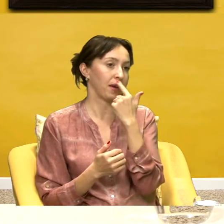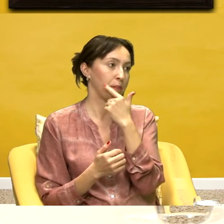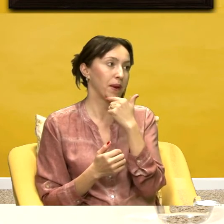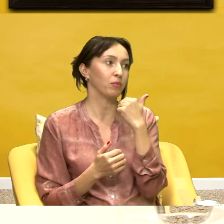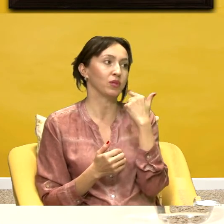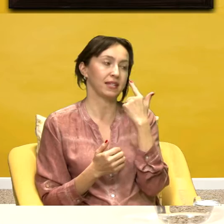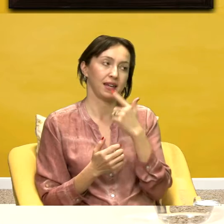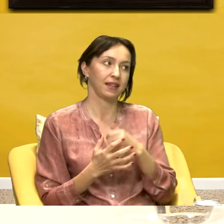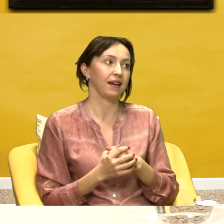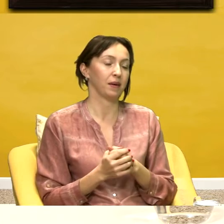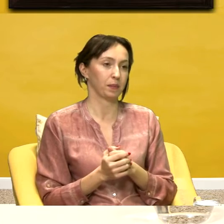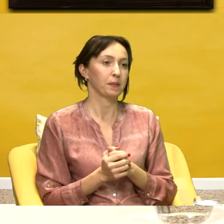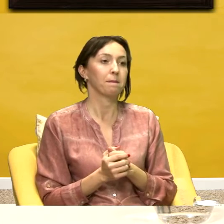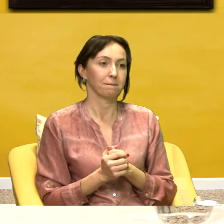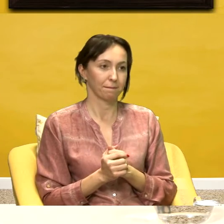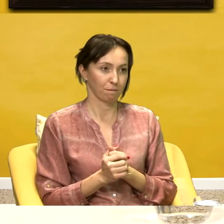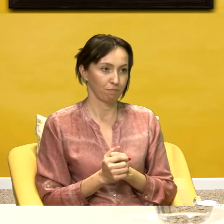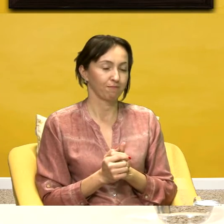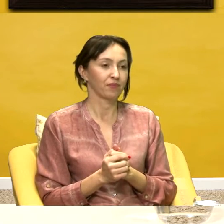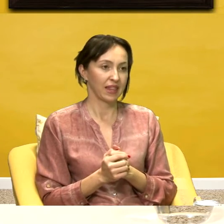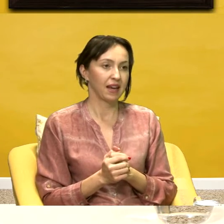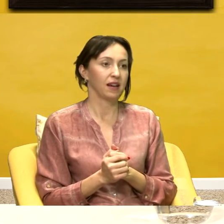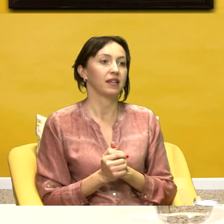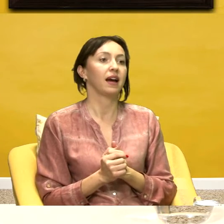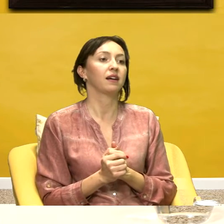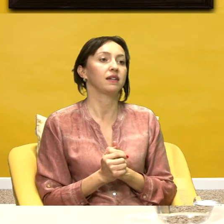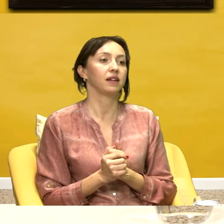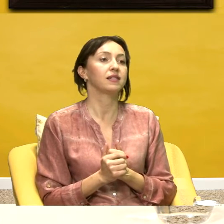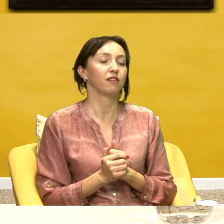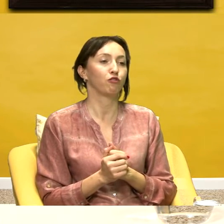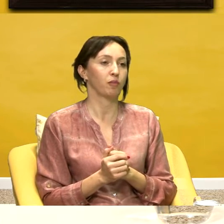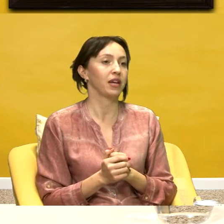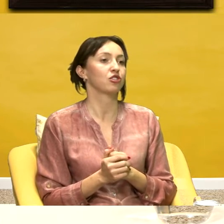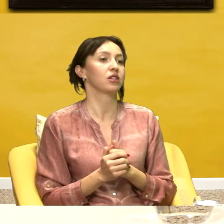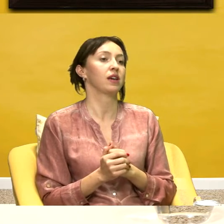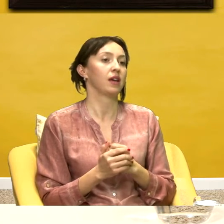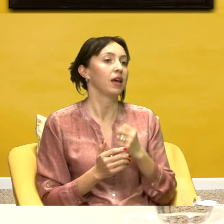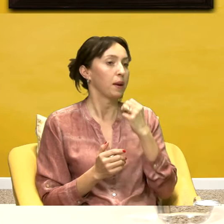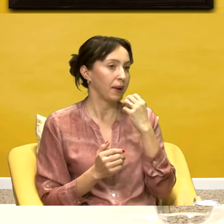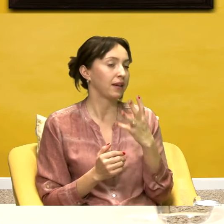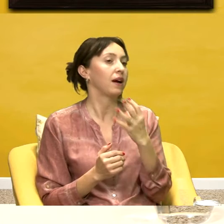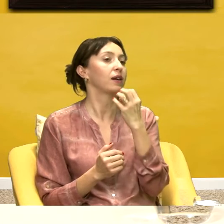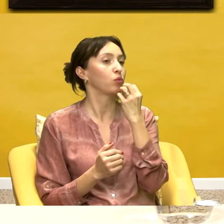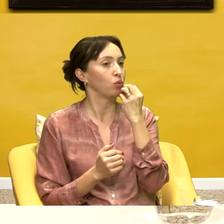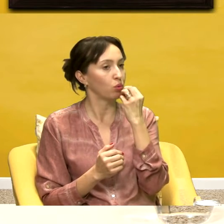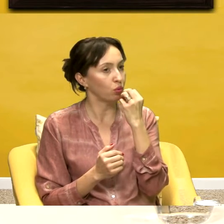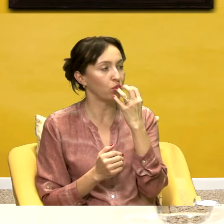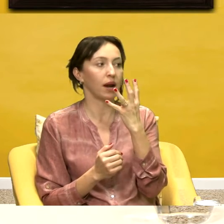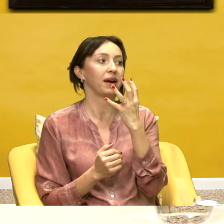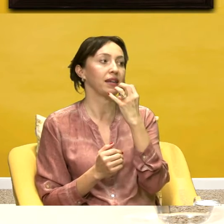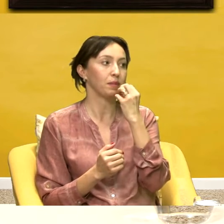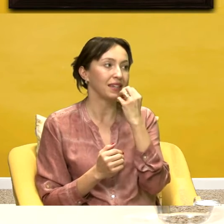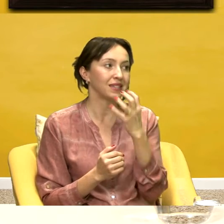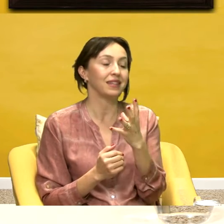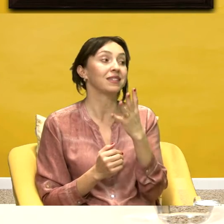Citește pe buze. Da. Da. Dacă îi se vorbește mai clar, cu